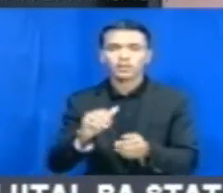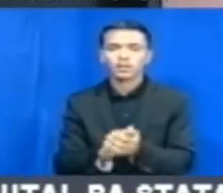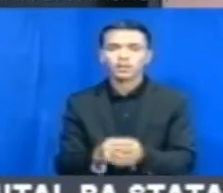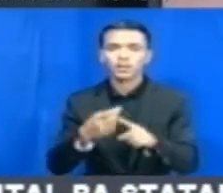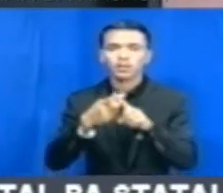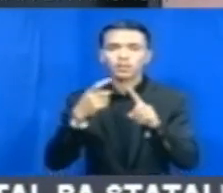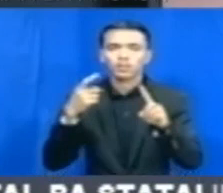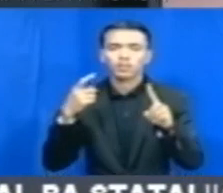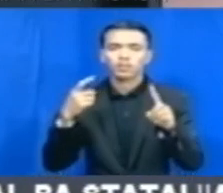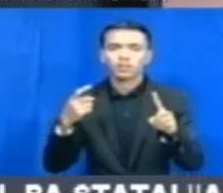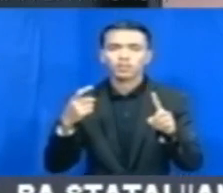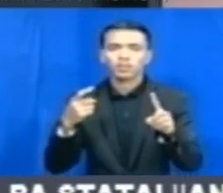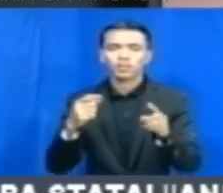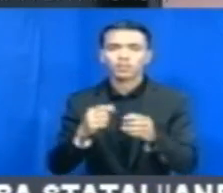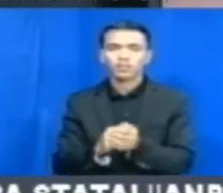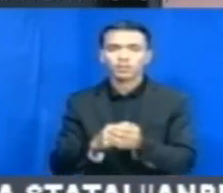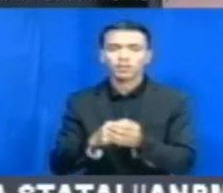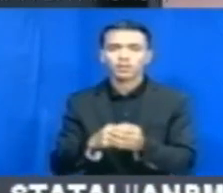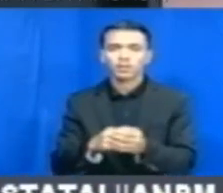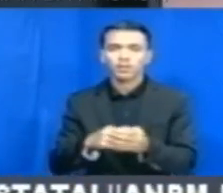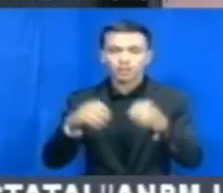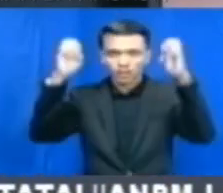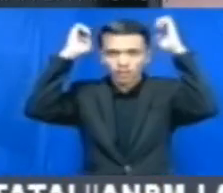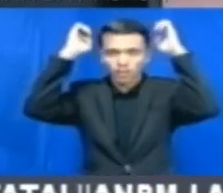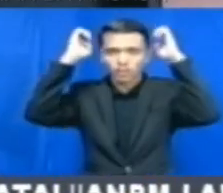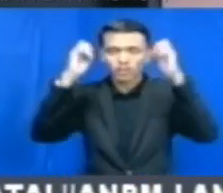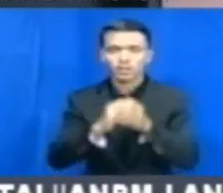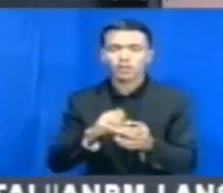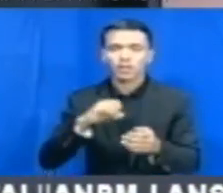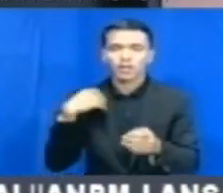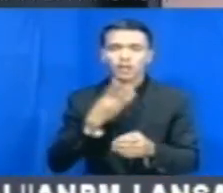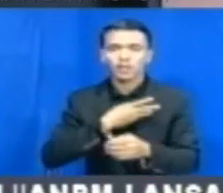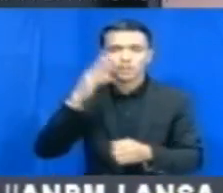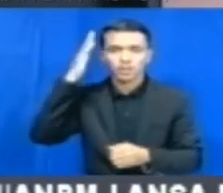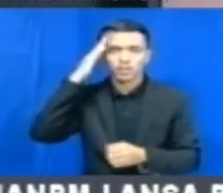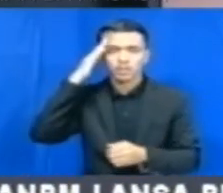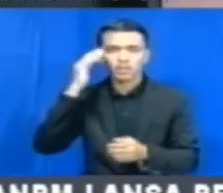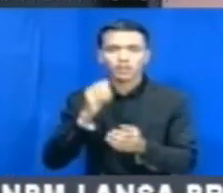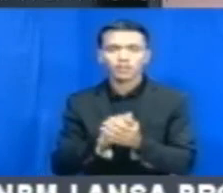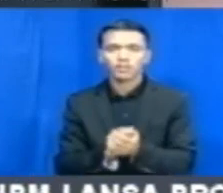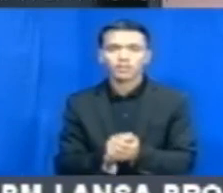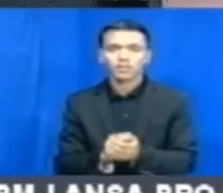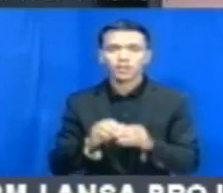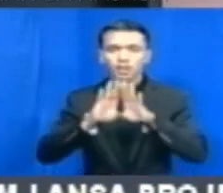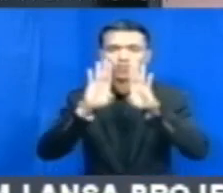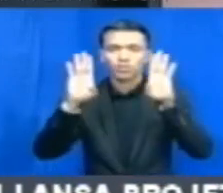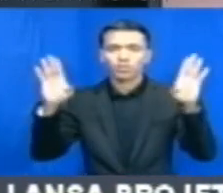melalui jalur pendidikan. Dan kami berharap juga kami akan membuka